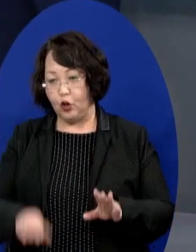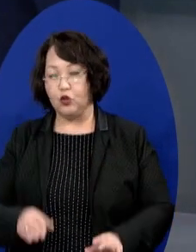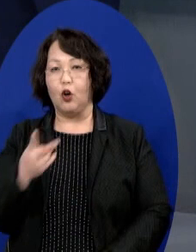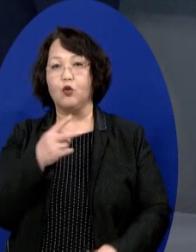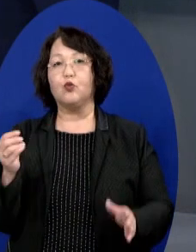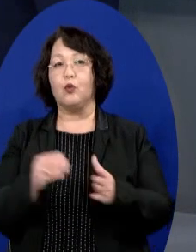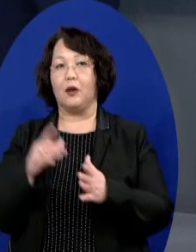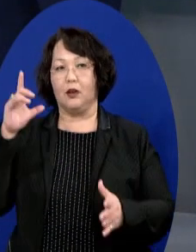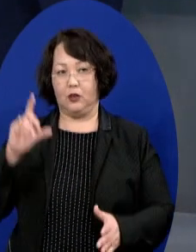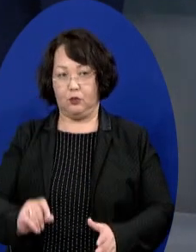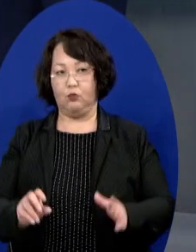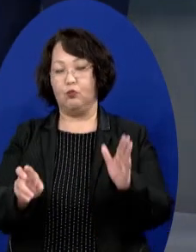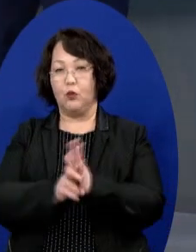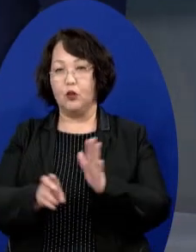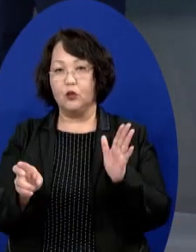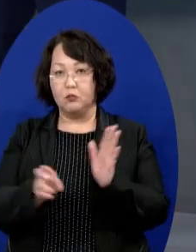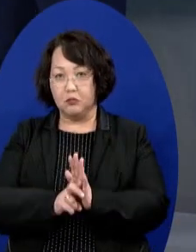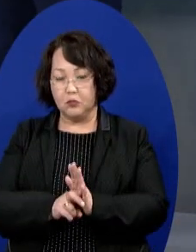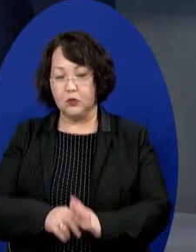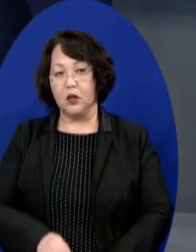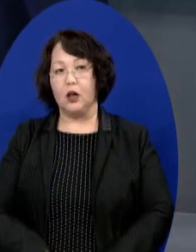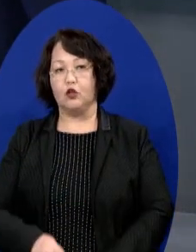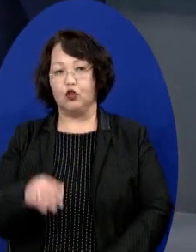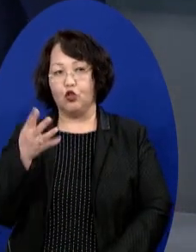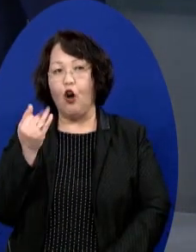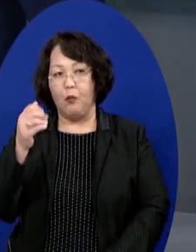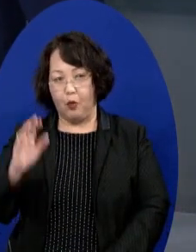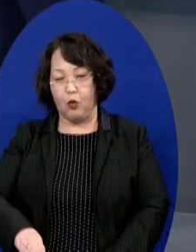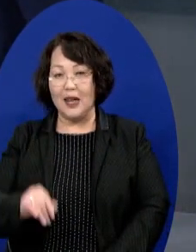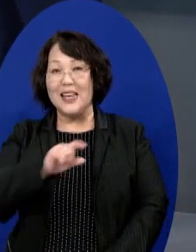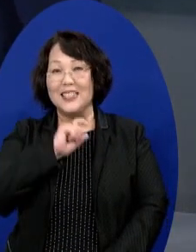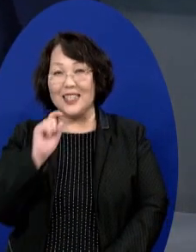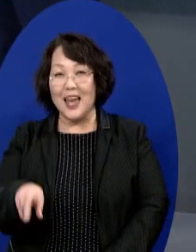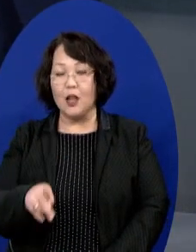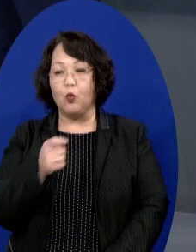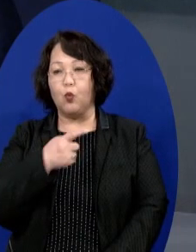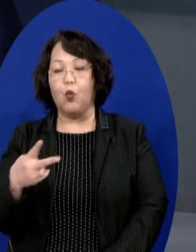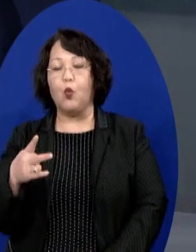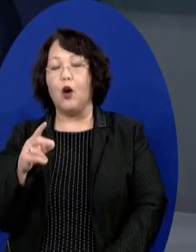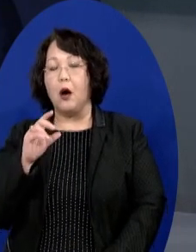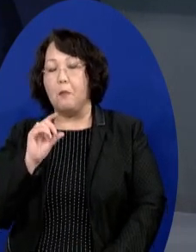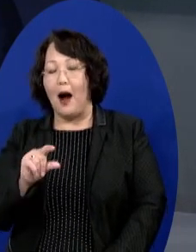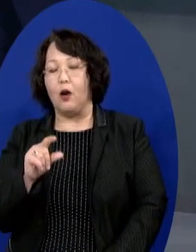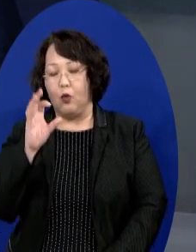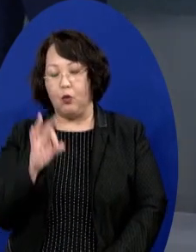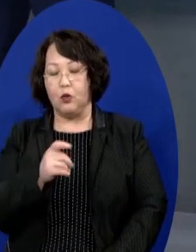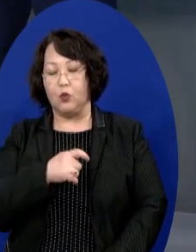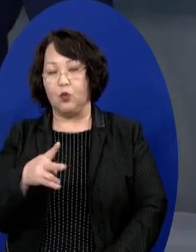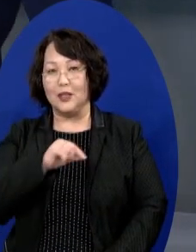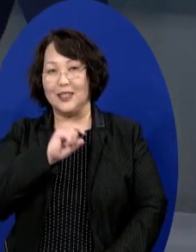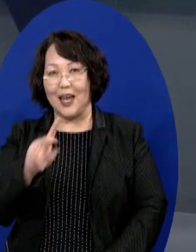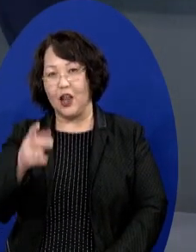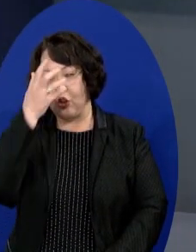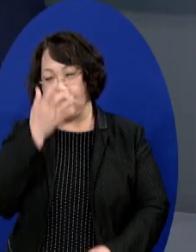ийм одоо тоо үзүүлэлт байгаа. За мөн одоо зээлийг өгнө гэж ярьж байгаа. Баг хувийн хүүтэй зээл өгье гэж ярьж байгаа. Тэр нь бол 5